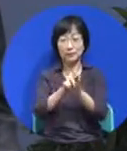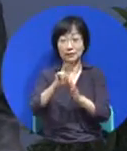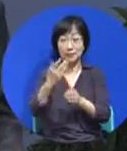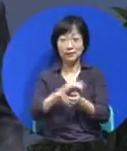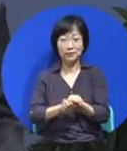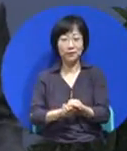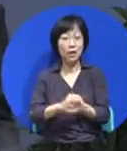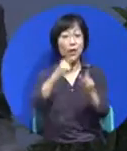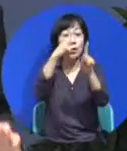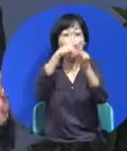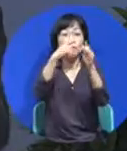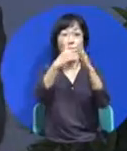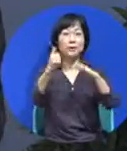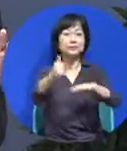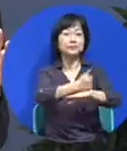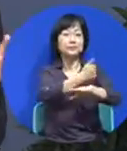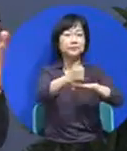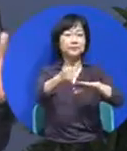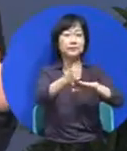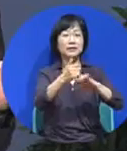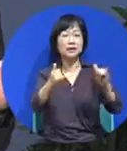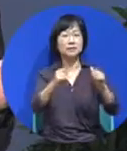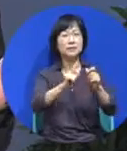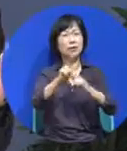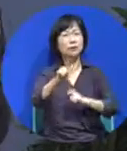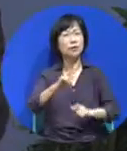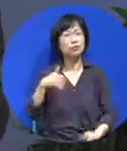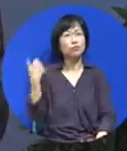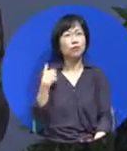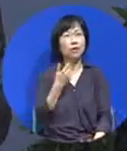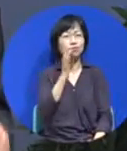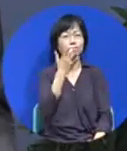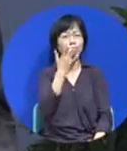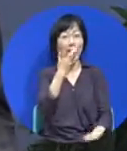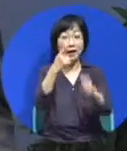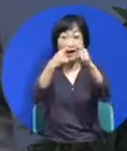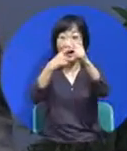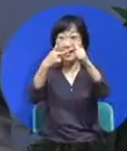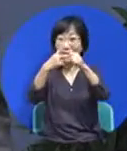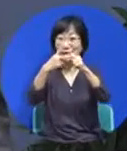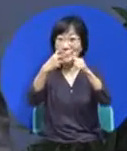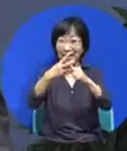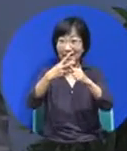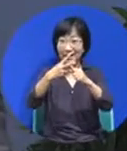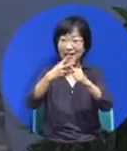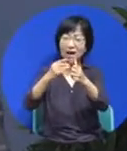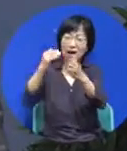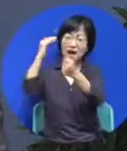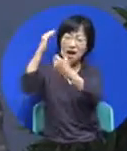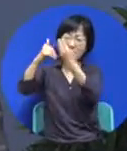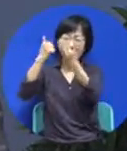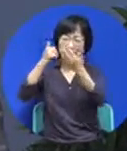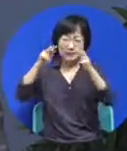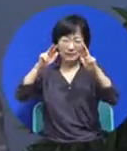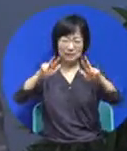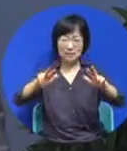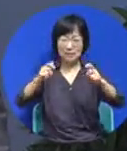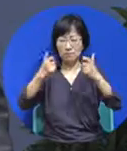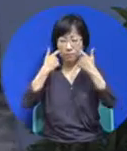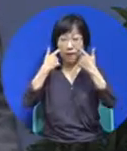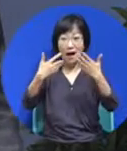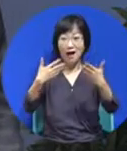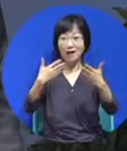다니는 사람도 거의 모르고 놓치고 있는 부분인데 그 세 가지를 하나님은 지금도 이루고 계시는 겁니다. Now, even believers